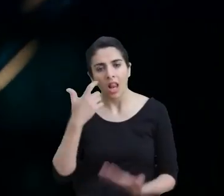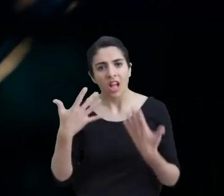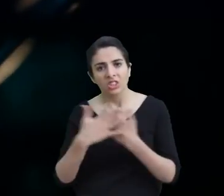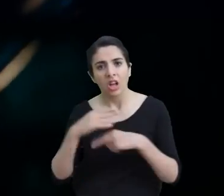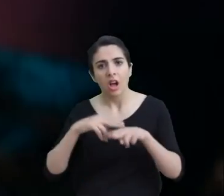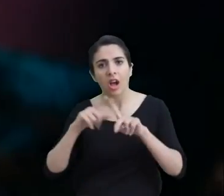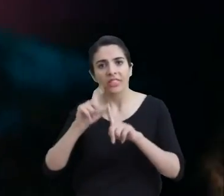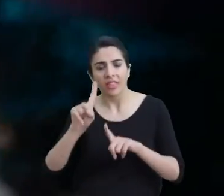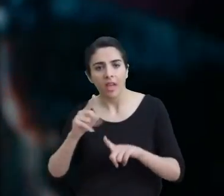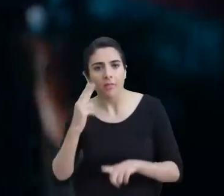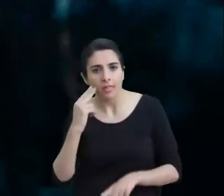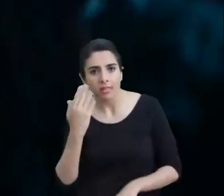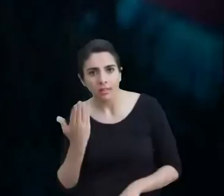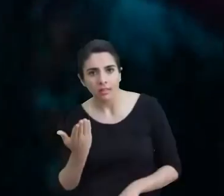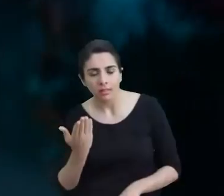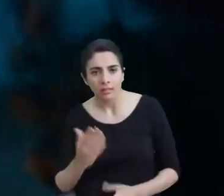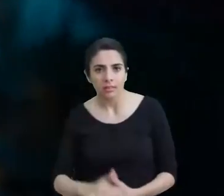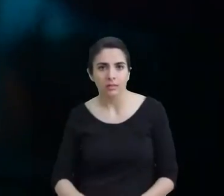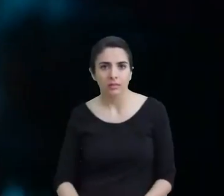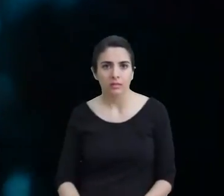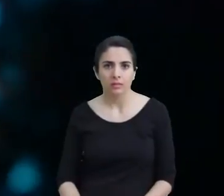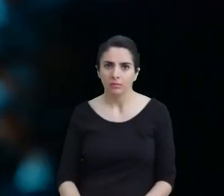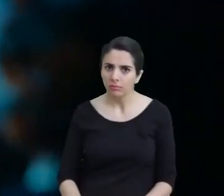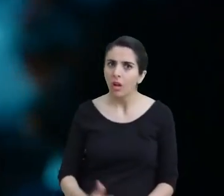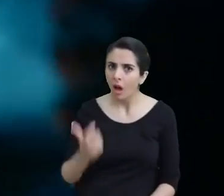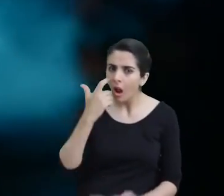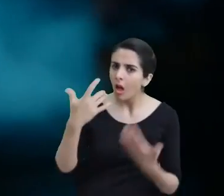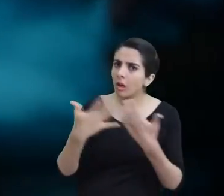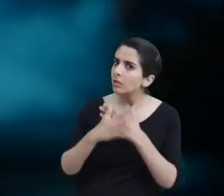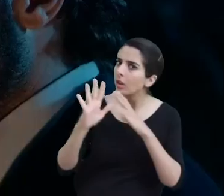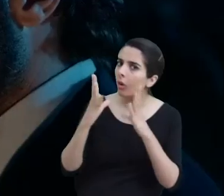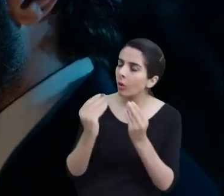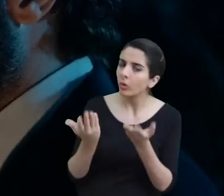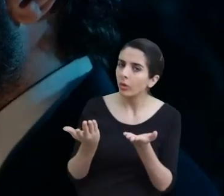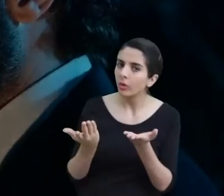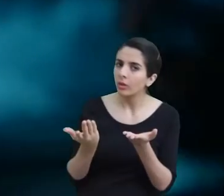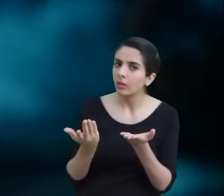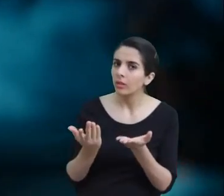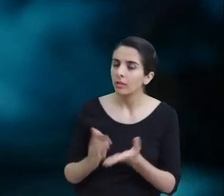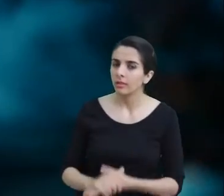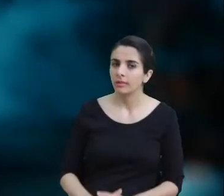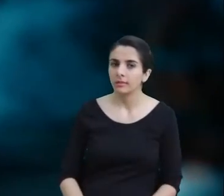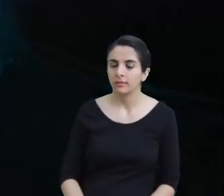geceler kadı efendi. Mustafa kafasına namlu dayadı. Hayırlı geceler koçum.